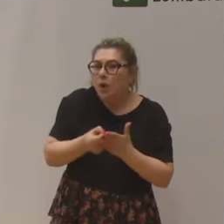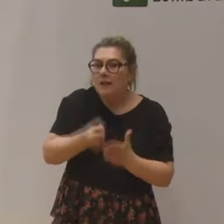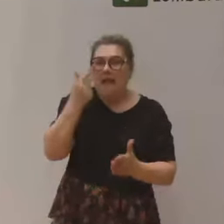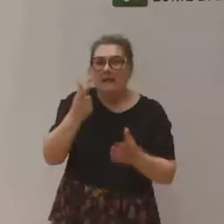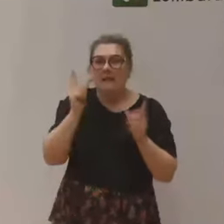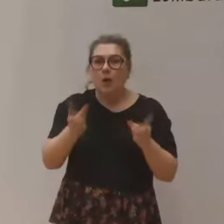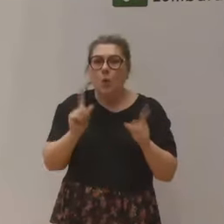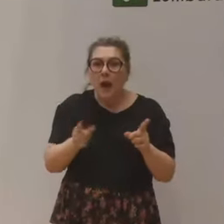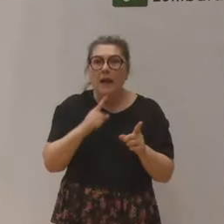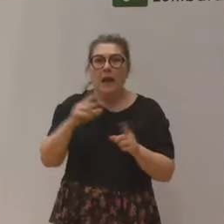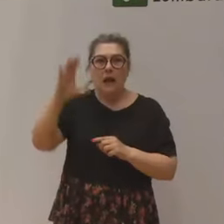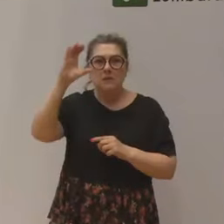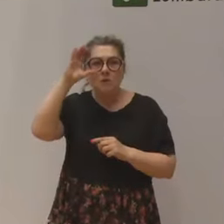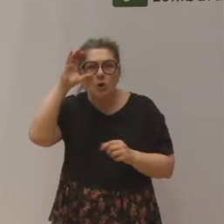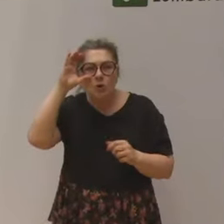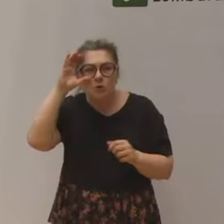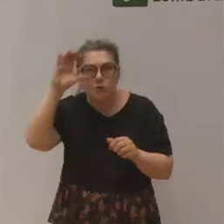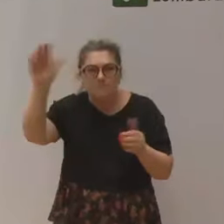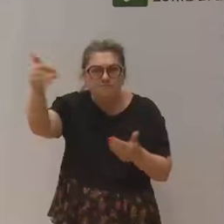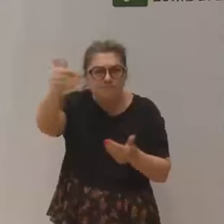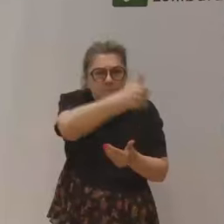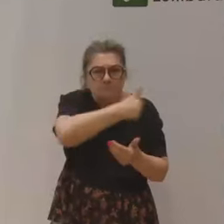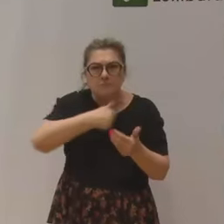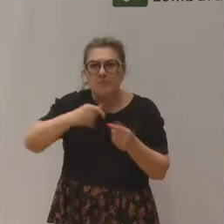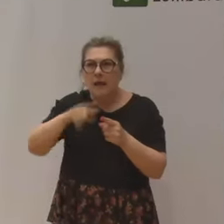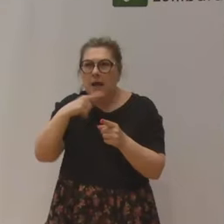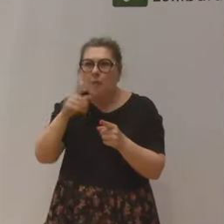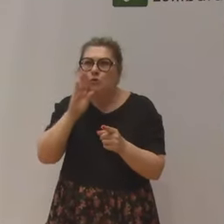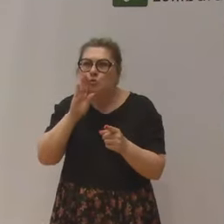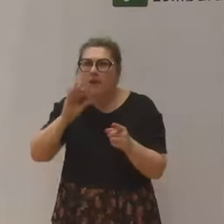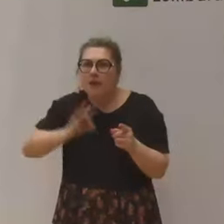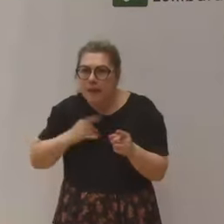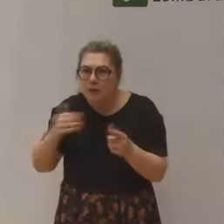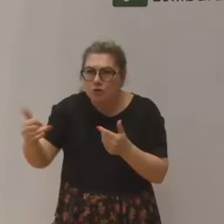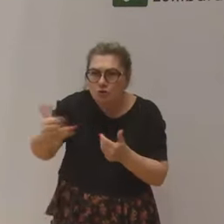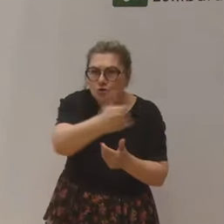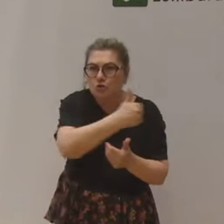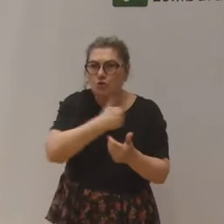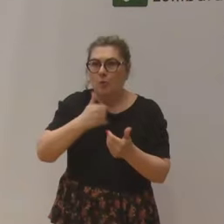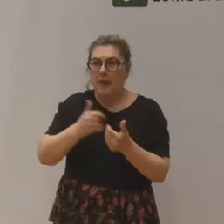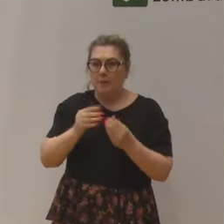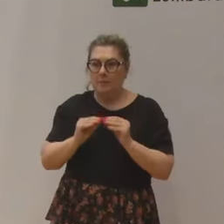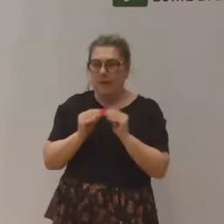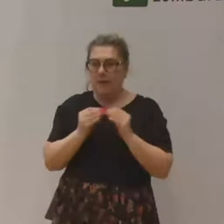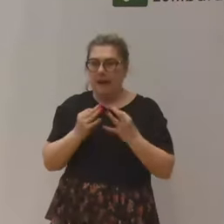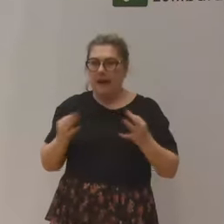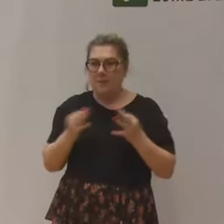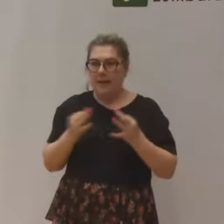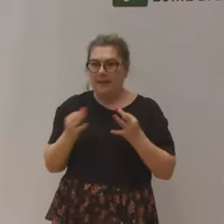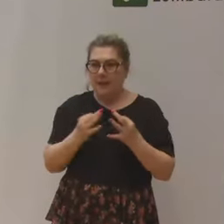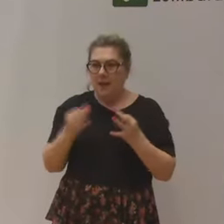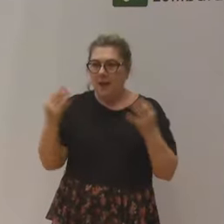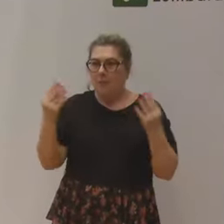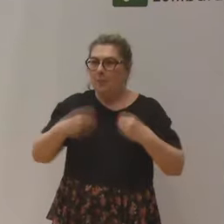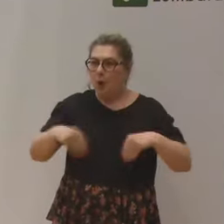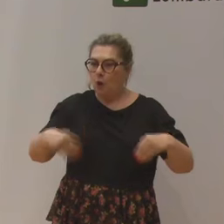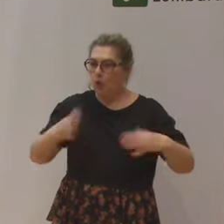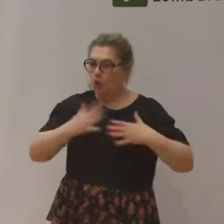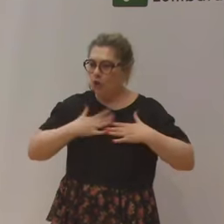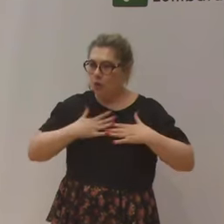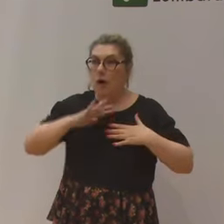di ascolto e di suggerimento rispetto al prodotto che stavamo confezionando e ovviamente alle altre